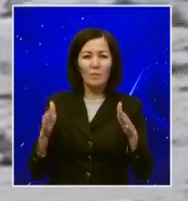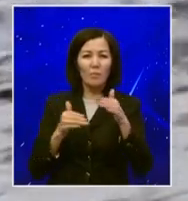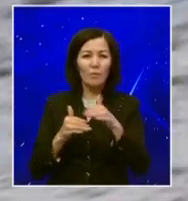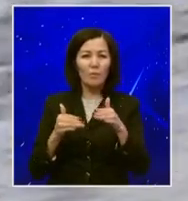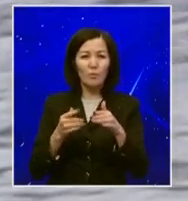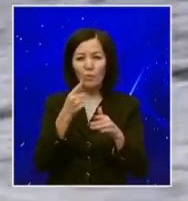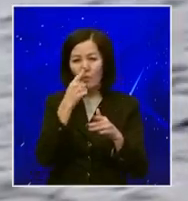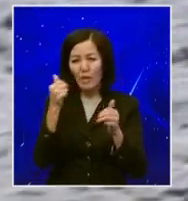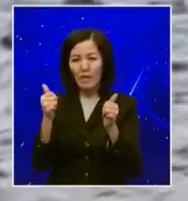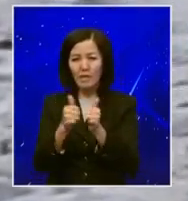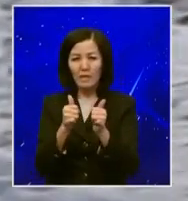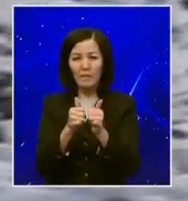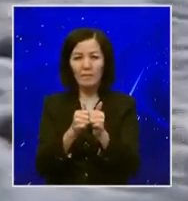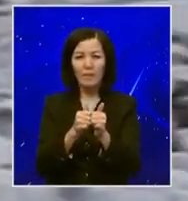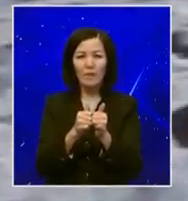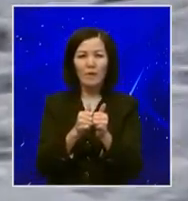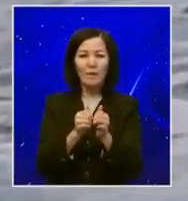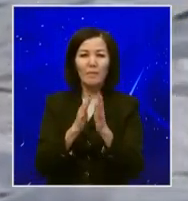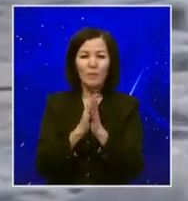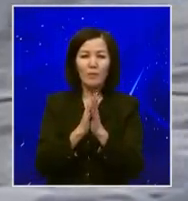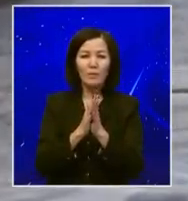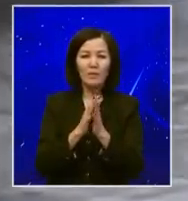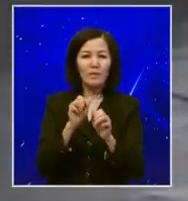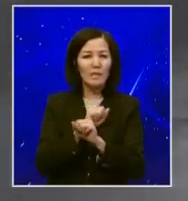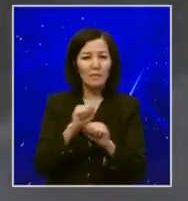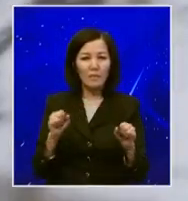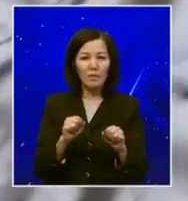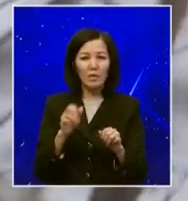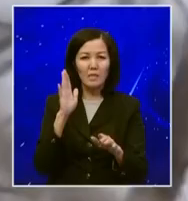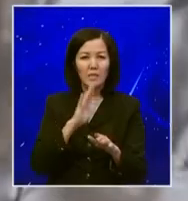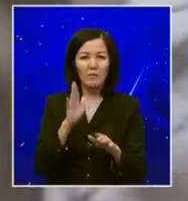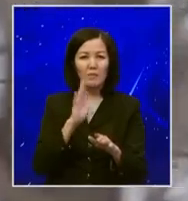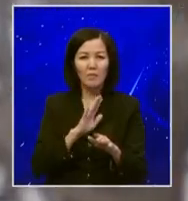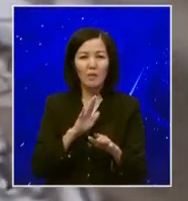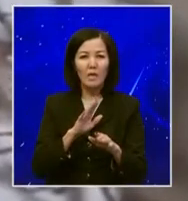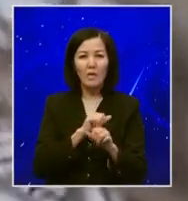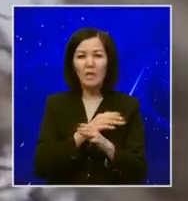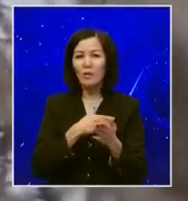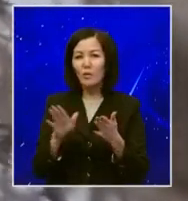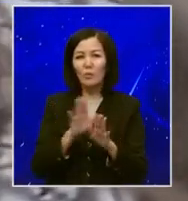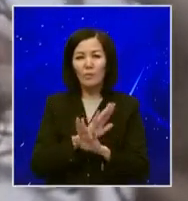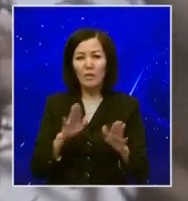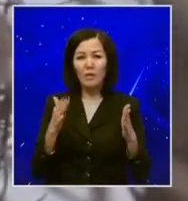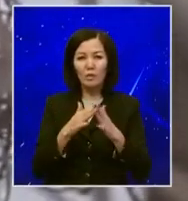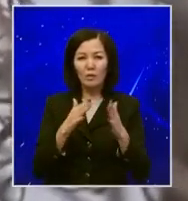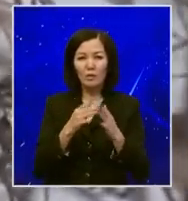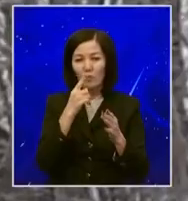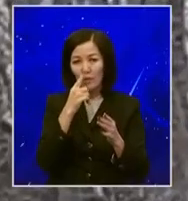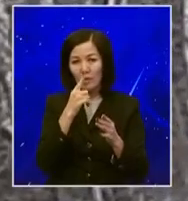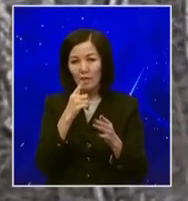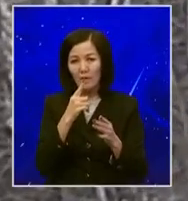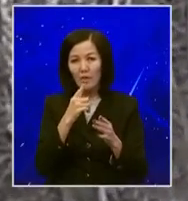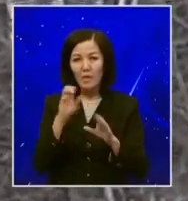дороги с надписью, в которой просят не обижать собаку и не портить ее жилье. Однако недавно будку сбросили